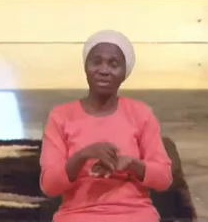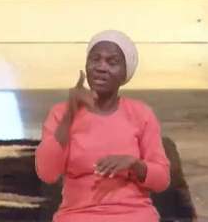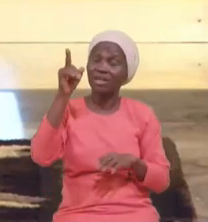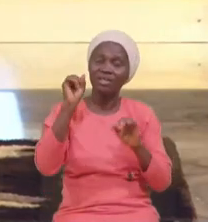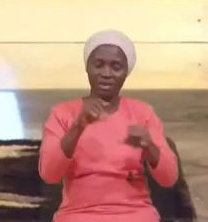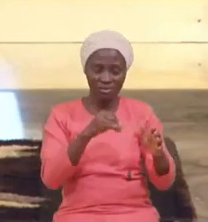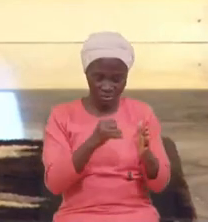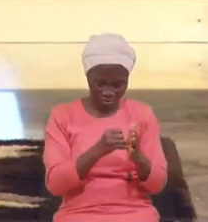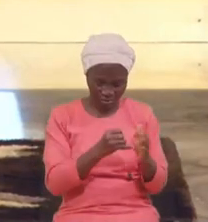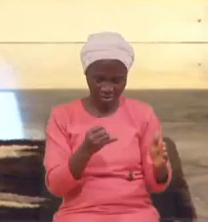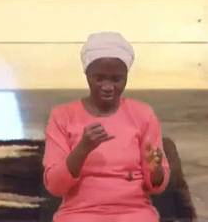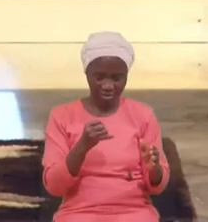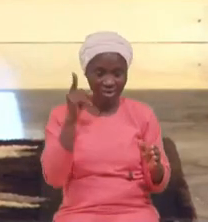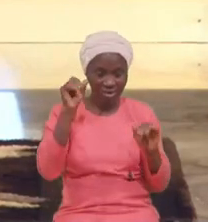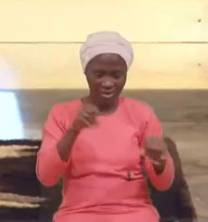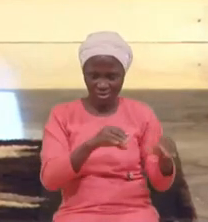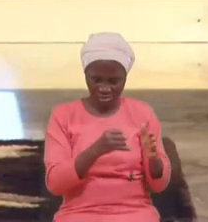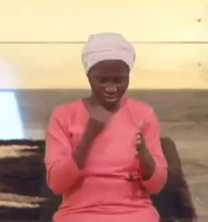Il peut le faire, il va le faire pour vous.